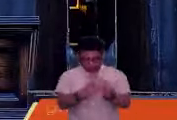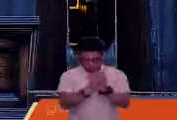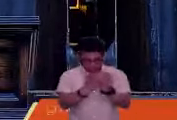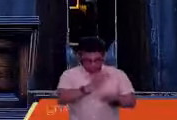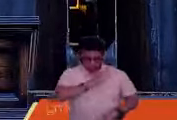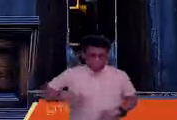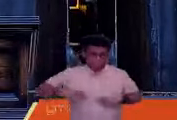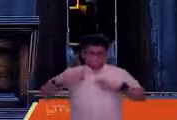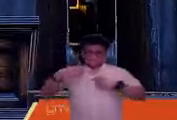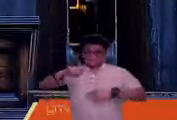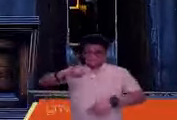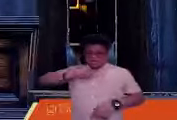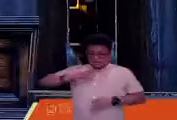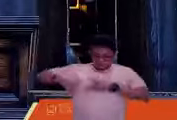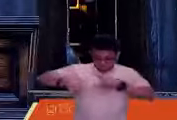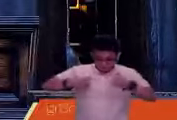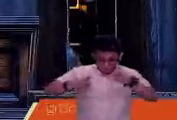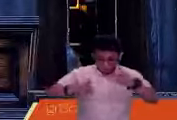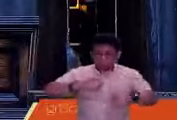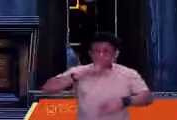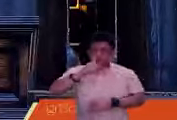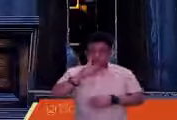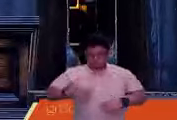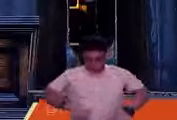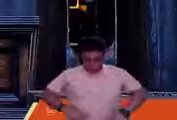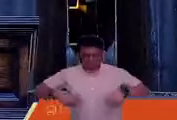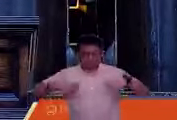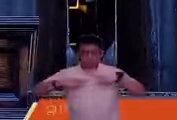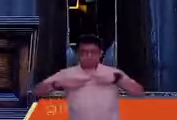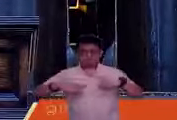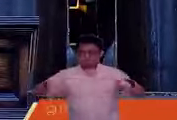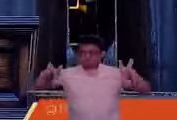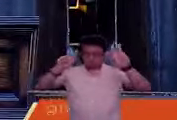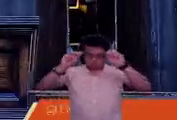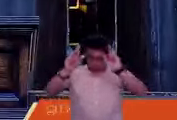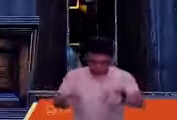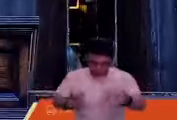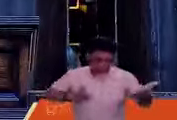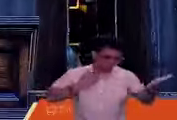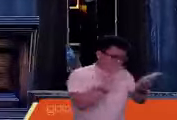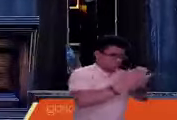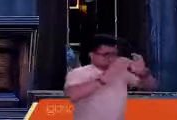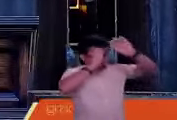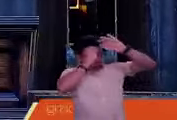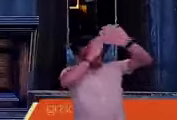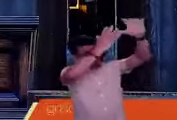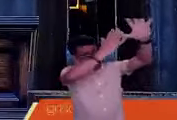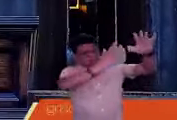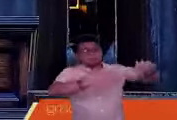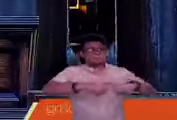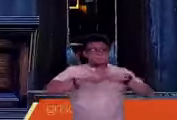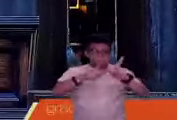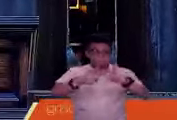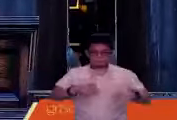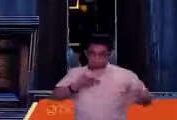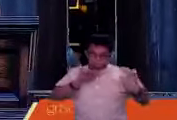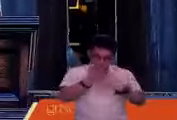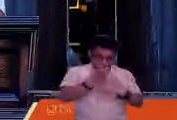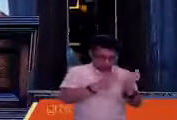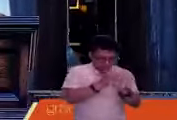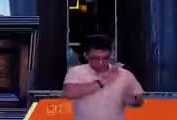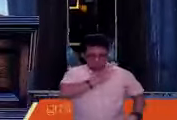Jesus said, I am the way, the truth, and the life. No one cometh unto the Father but by